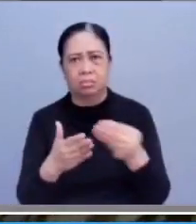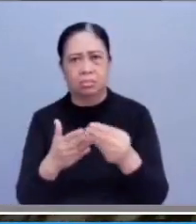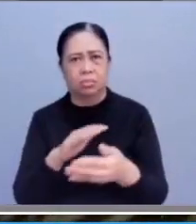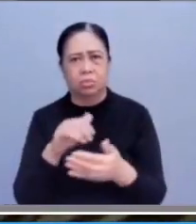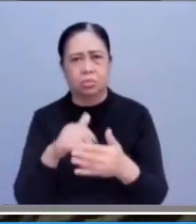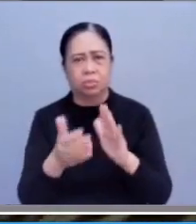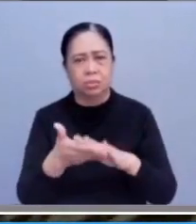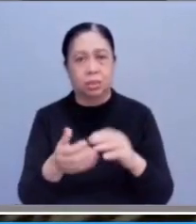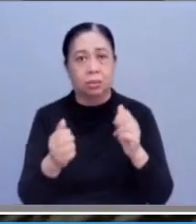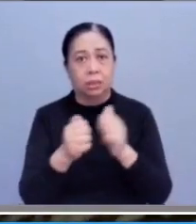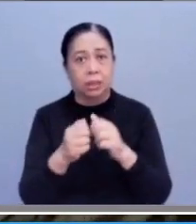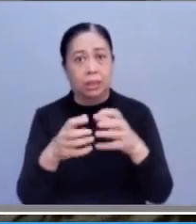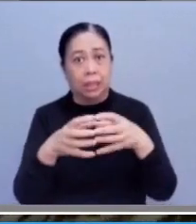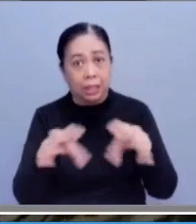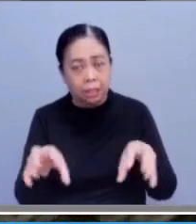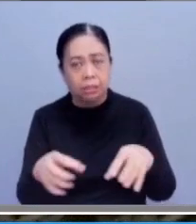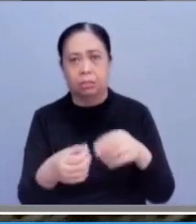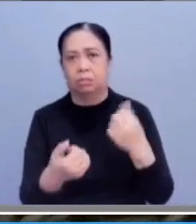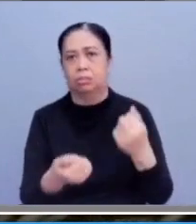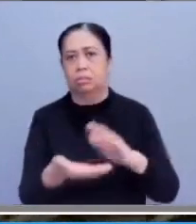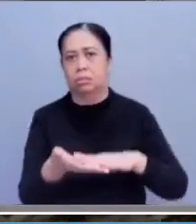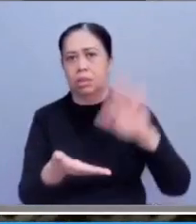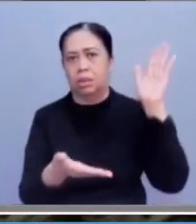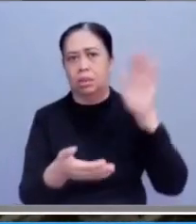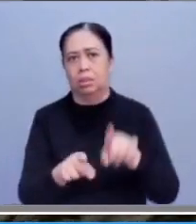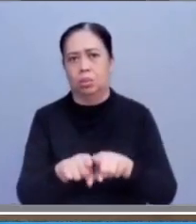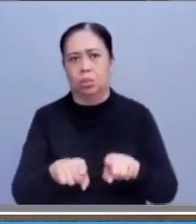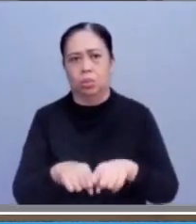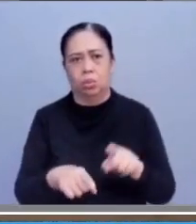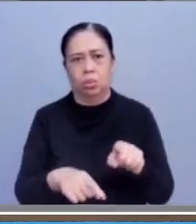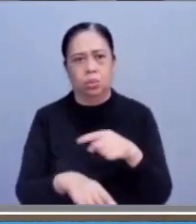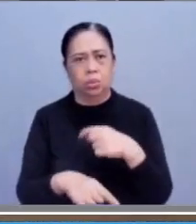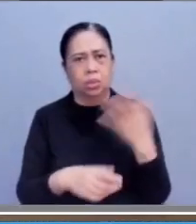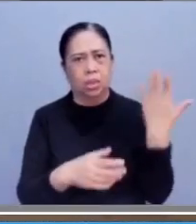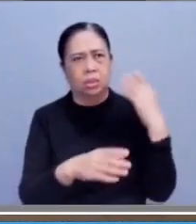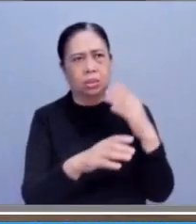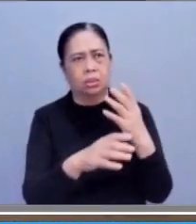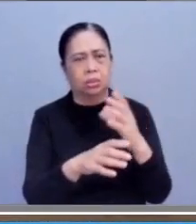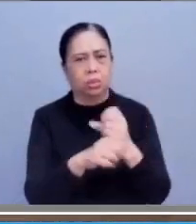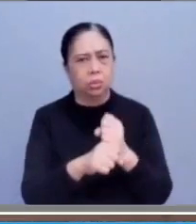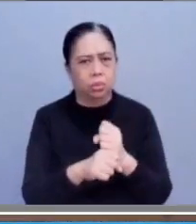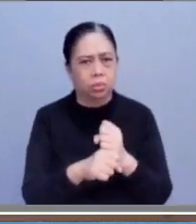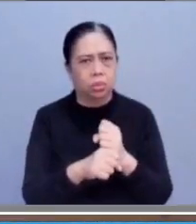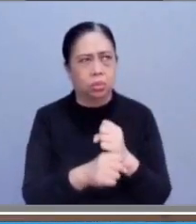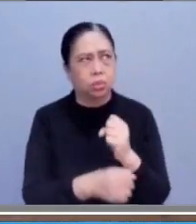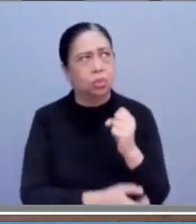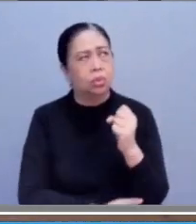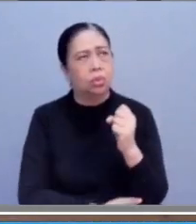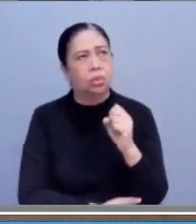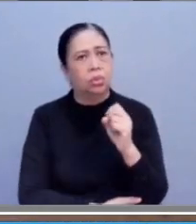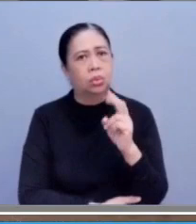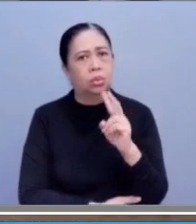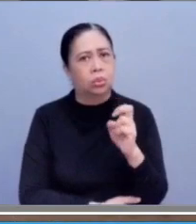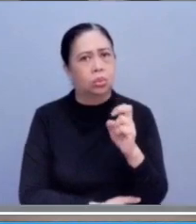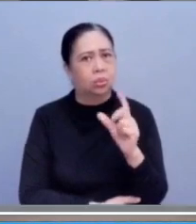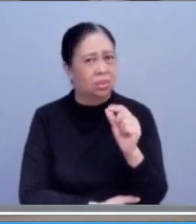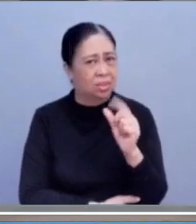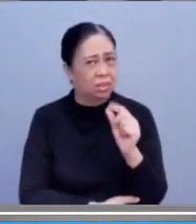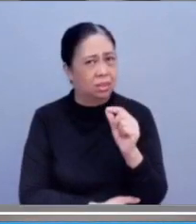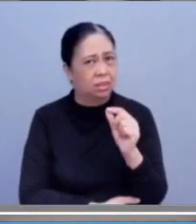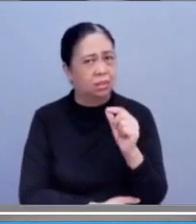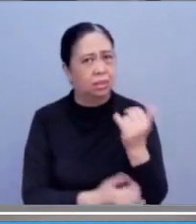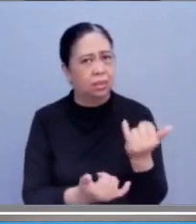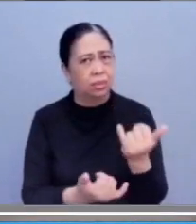na gamit nila sa pagt Nagmahal din ang kuha po namin is dating 220 ngayon